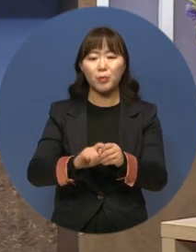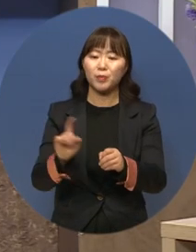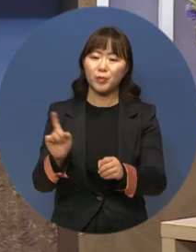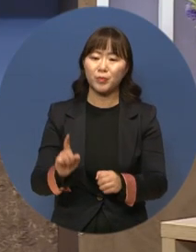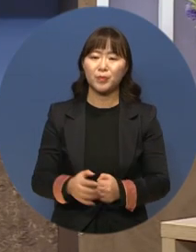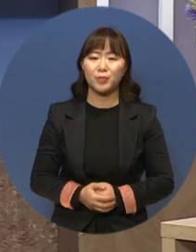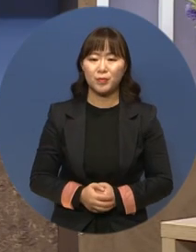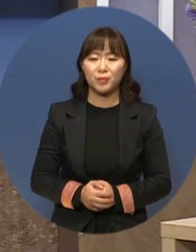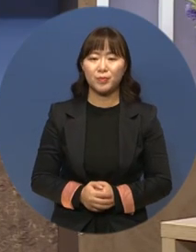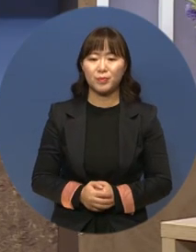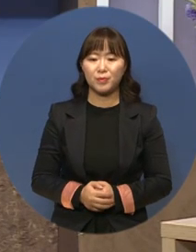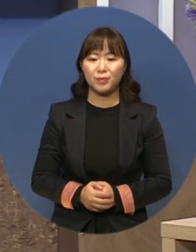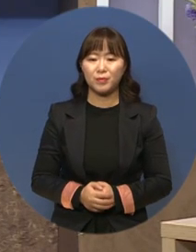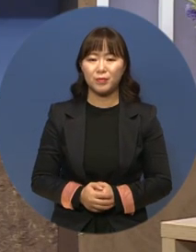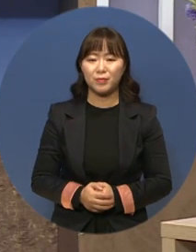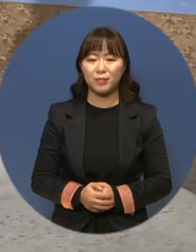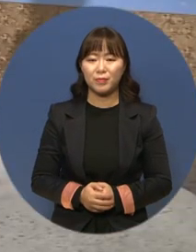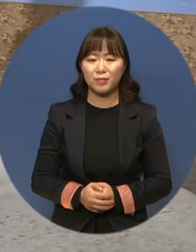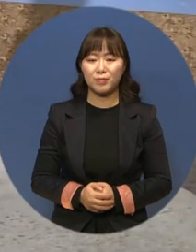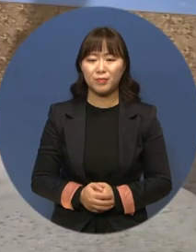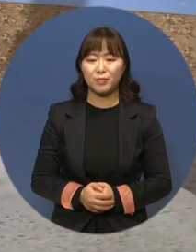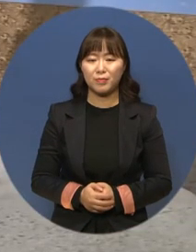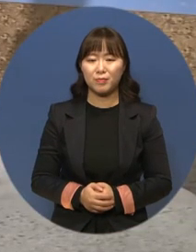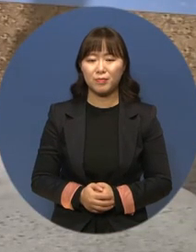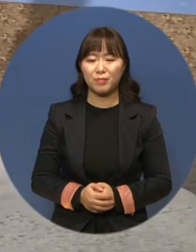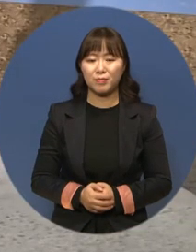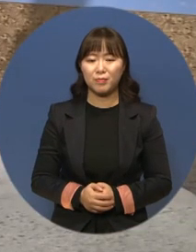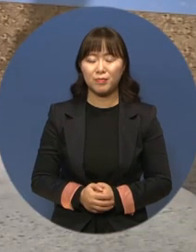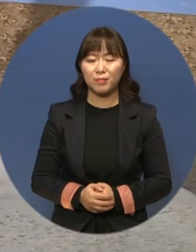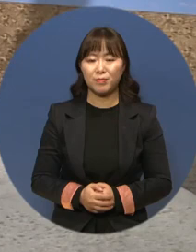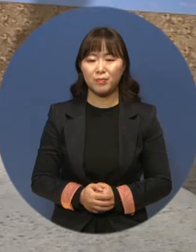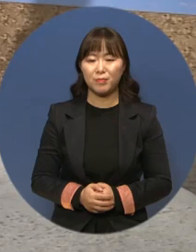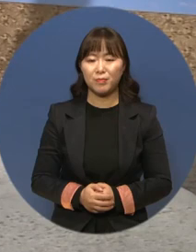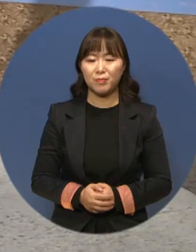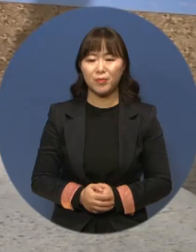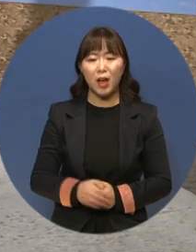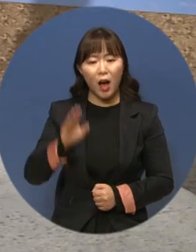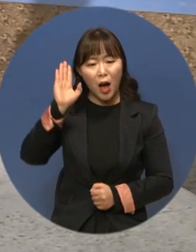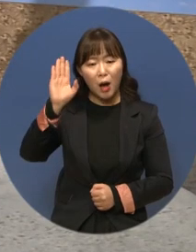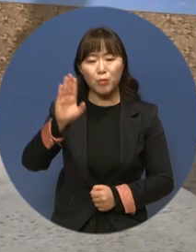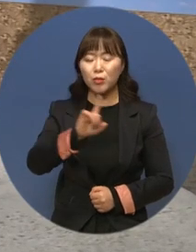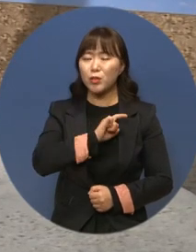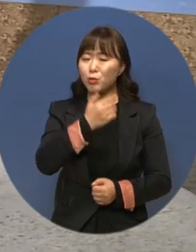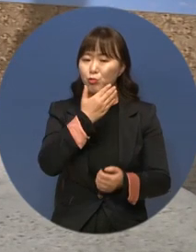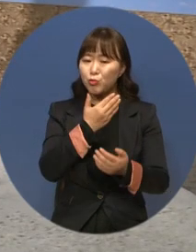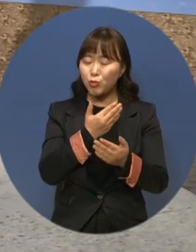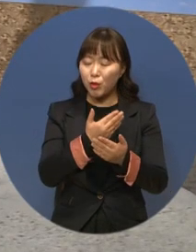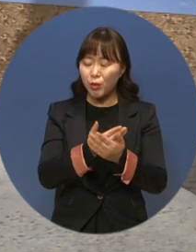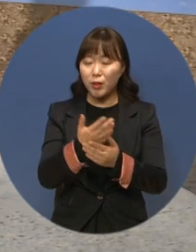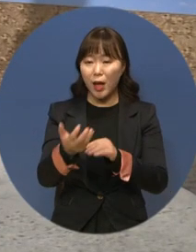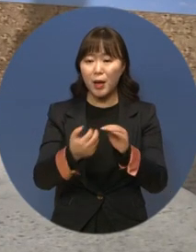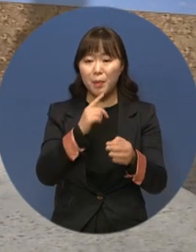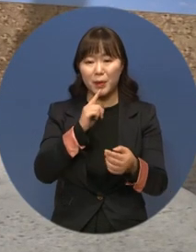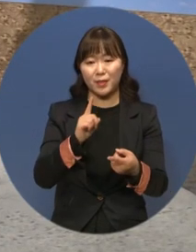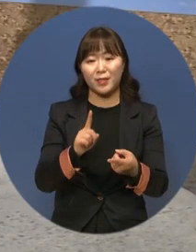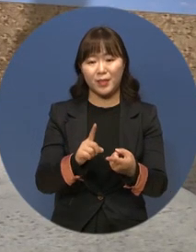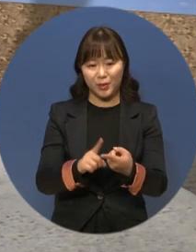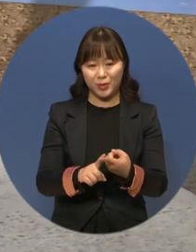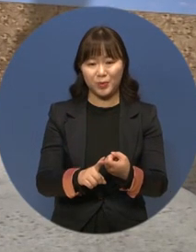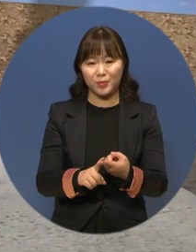있으시다면 앞으로 제일 중요한 것은 아까 말씀드렸던